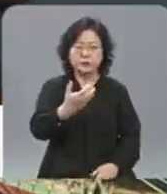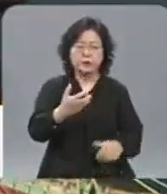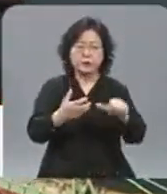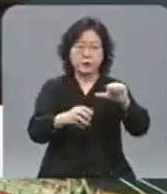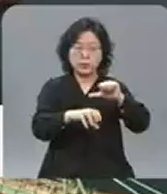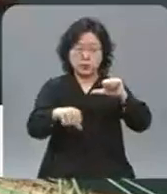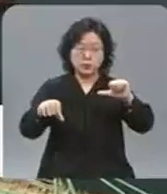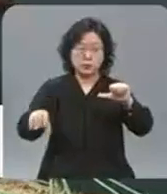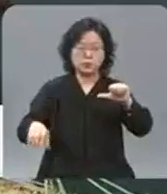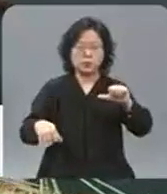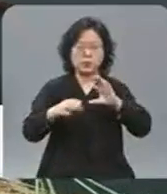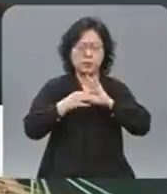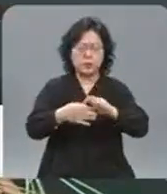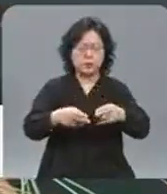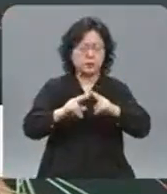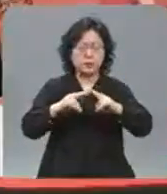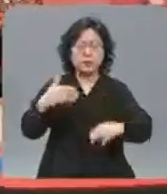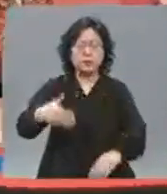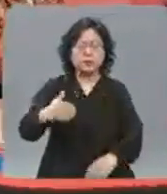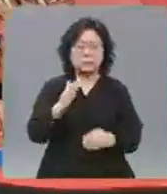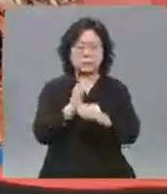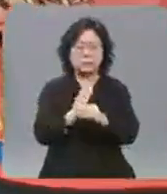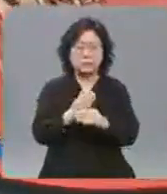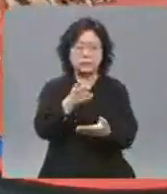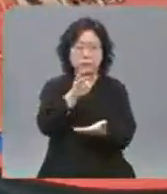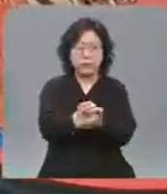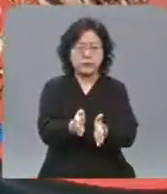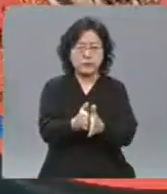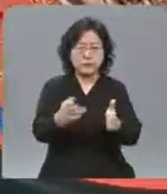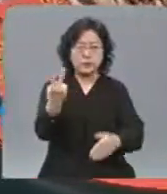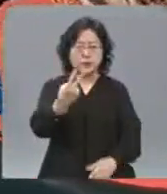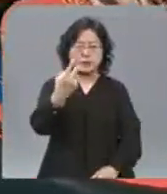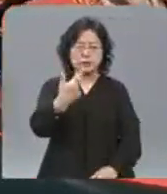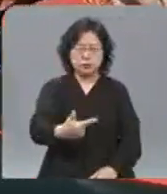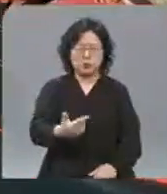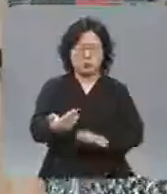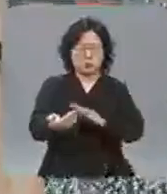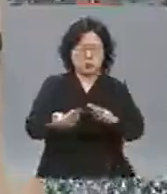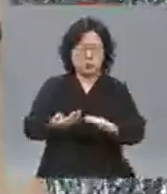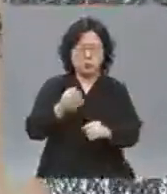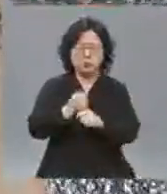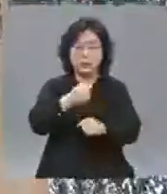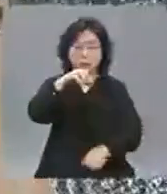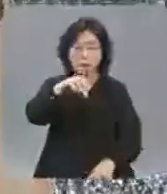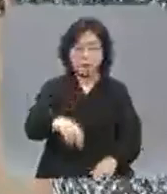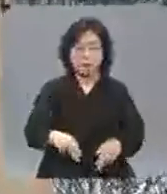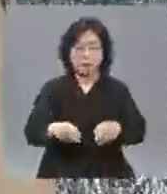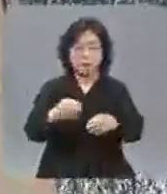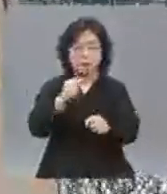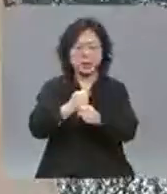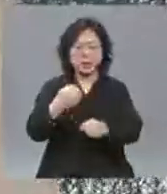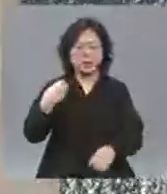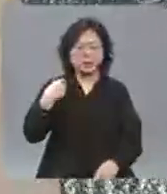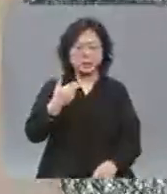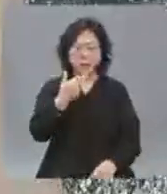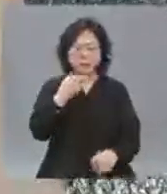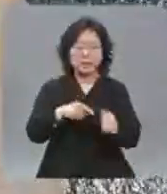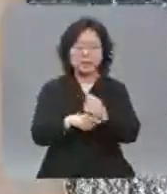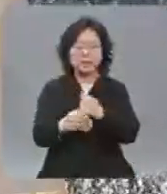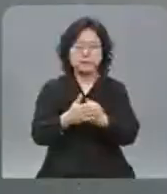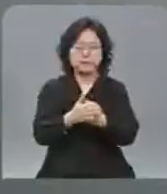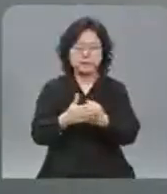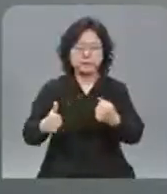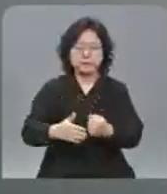5개 선석은 관련 시설이 없습니다. 법이 시행된 2006년 이전에 지은 시설은 설치 의무가 없다는